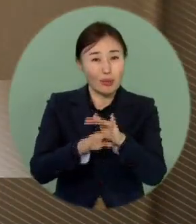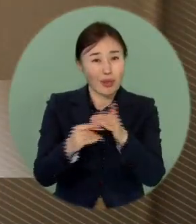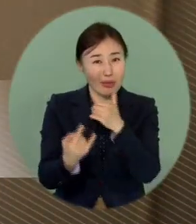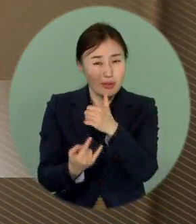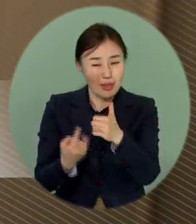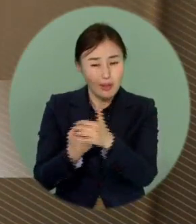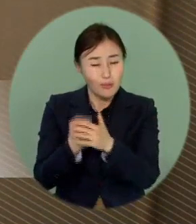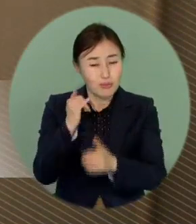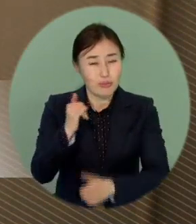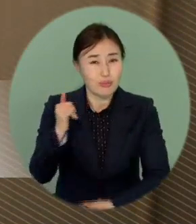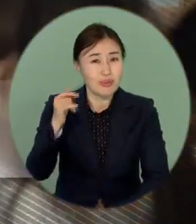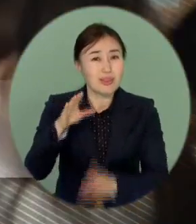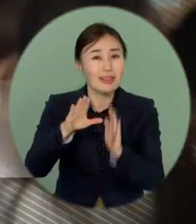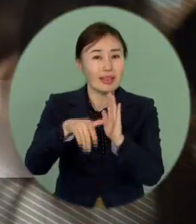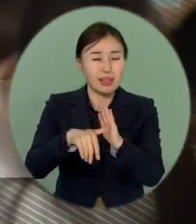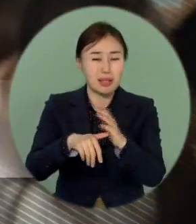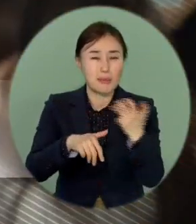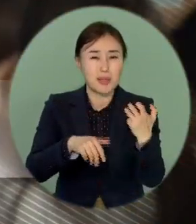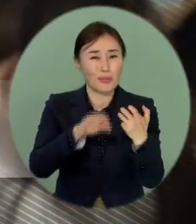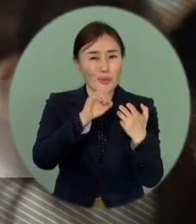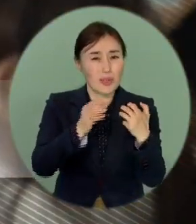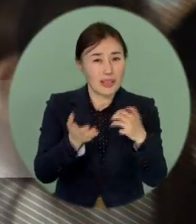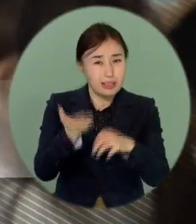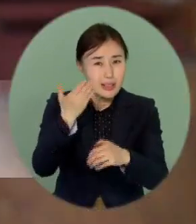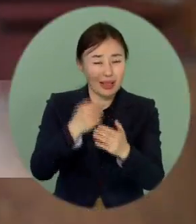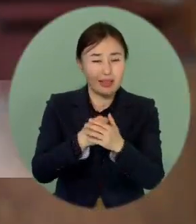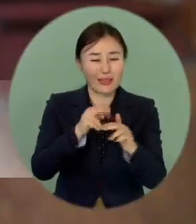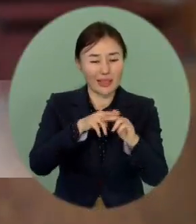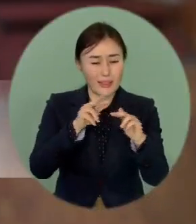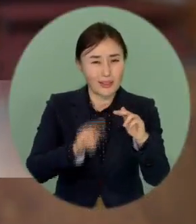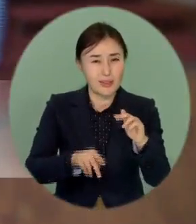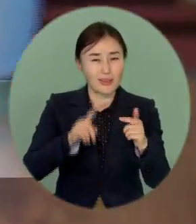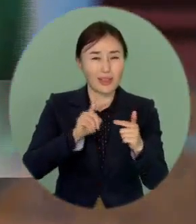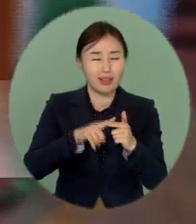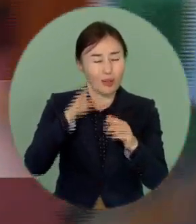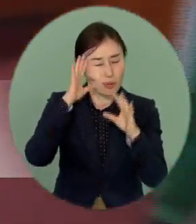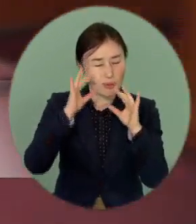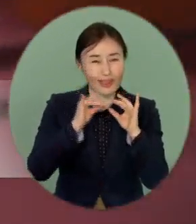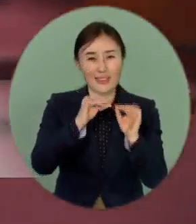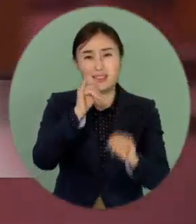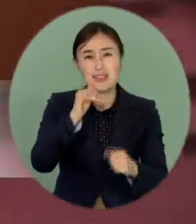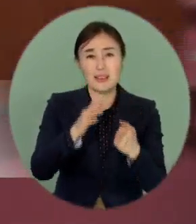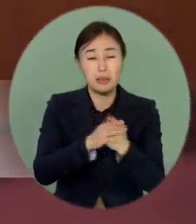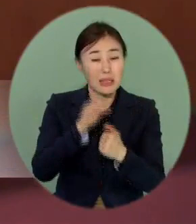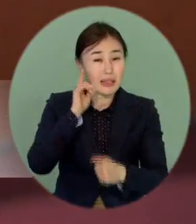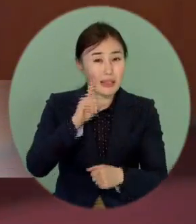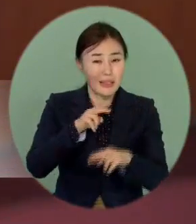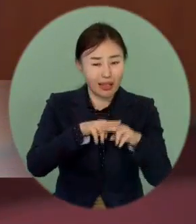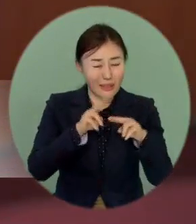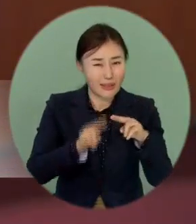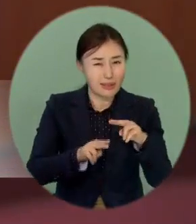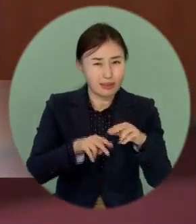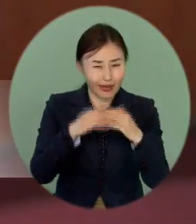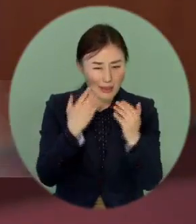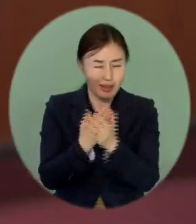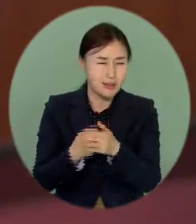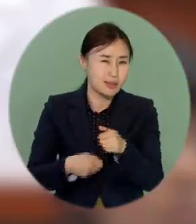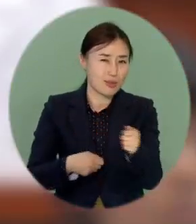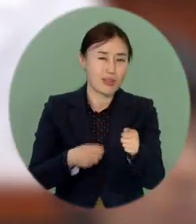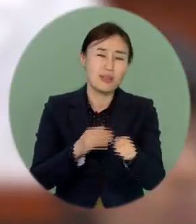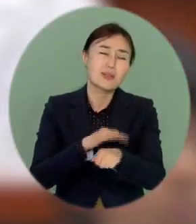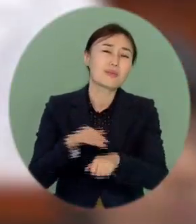설문조사에서 80%가 넘는 의대 교수들이 사직서 제출에 찬성했던 만큼 내일 사직서 제출이 몰릴 가능성도